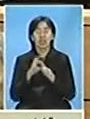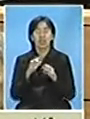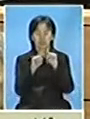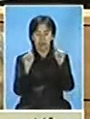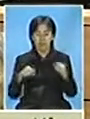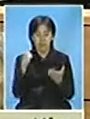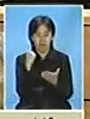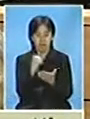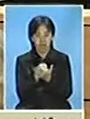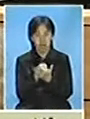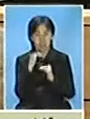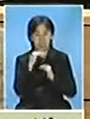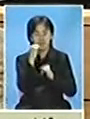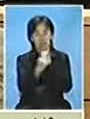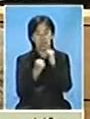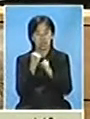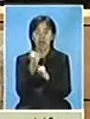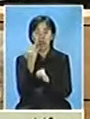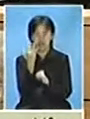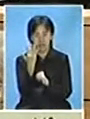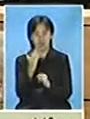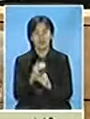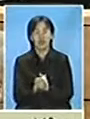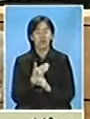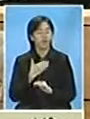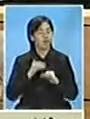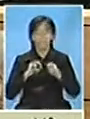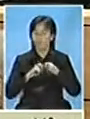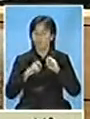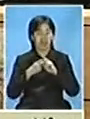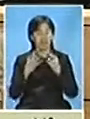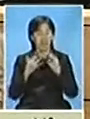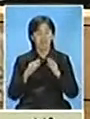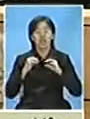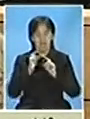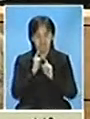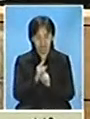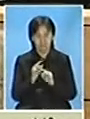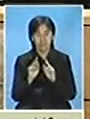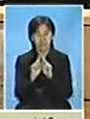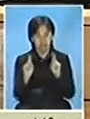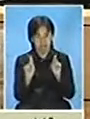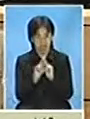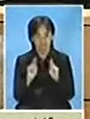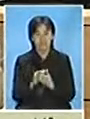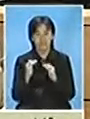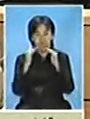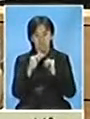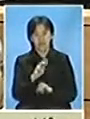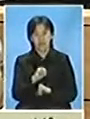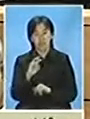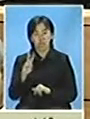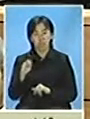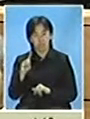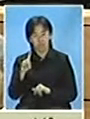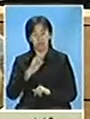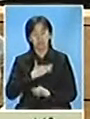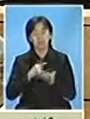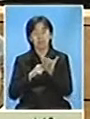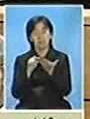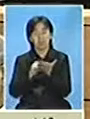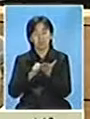เป็น5ปีนะครับเพราะฉะนั้นผมไม่ติดใจนะครับเห็นด้วยกรรมาธิการและในส่วนของมาตรา61ที่ผมแปรยติไว้น